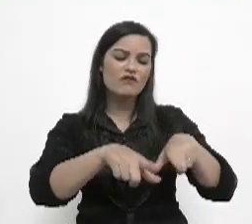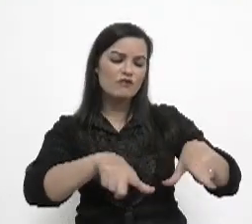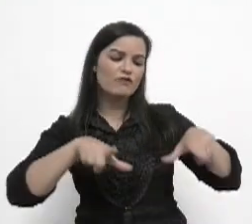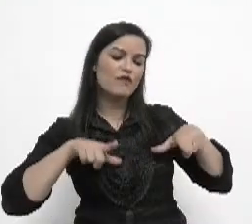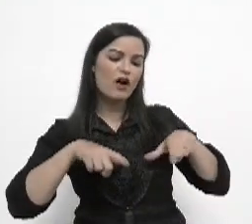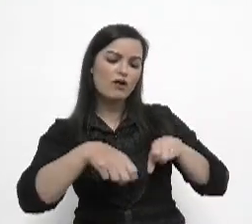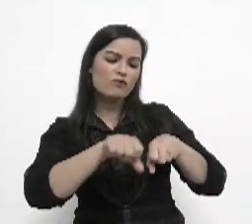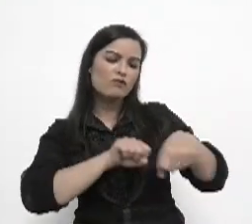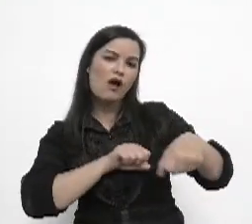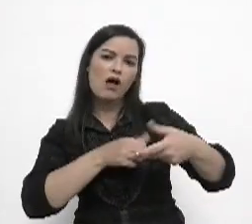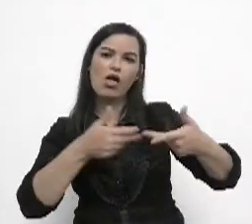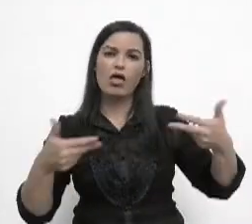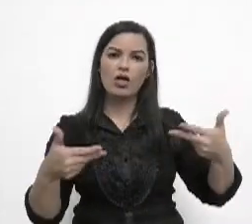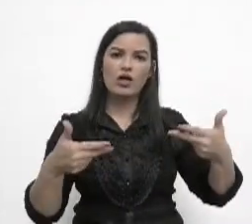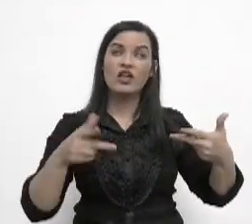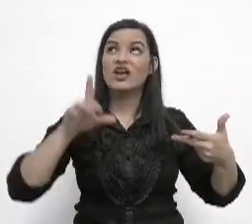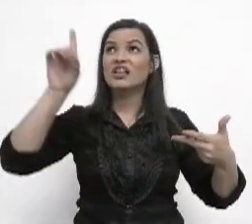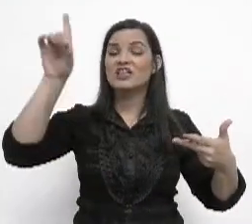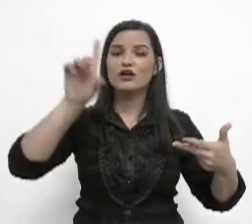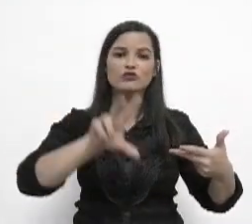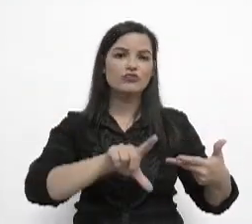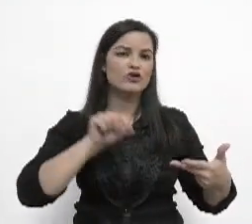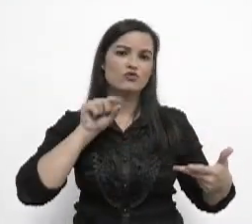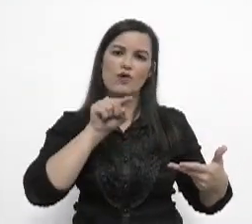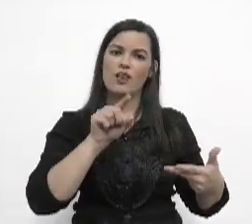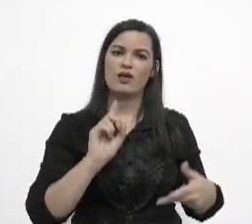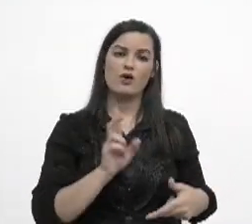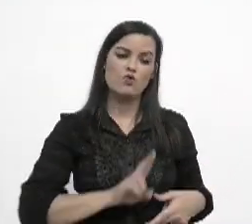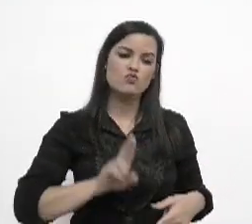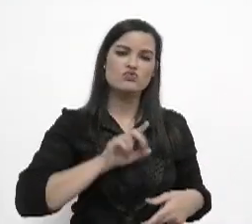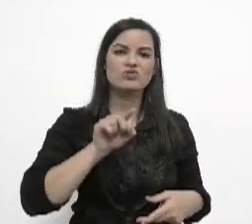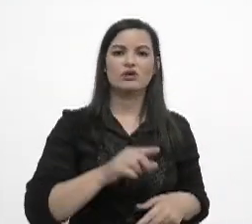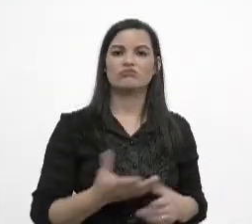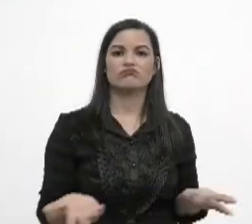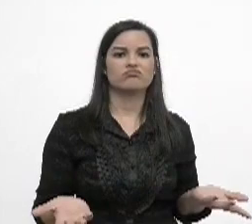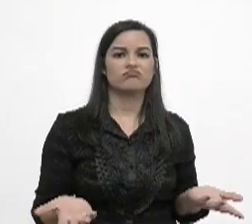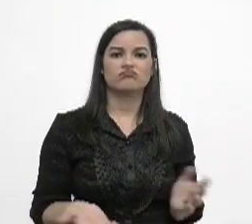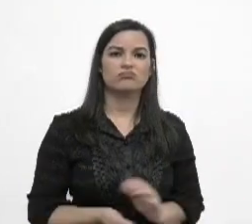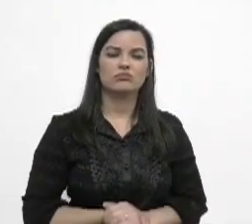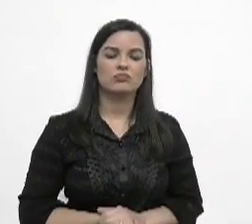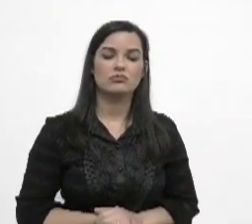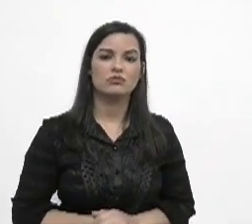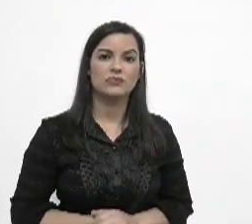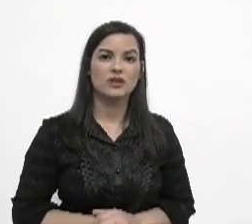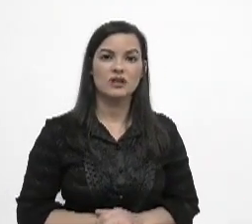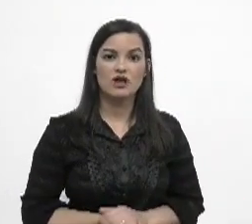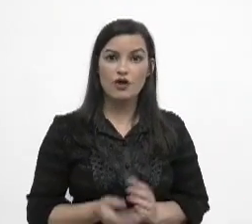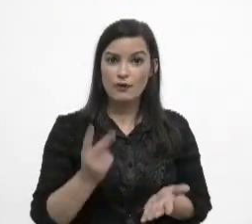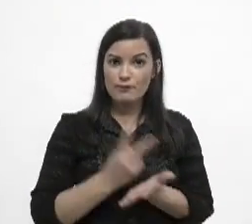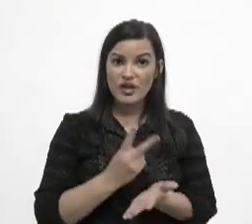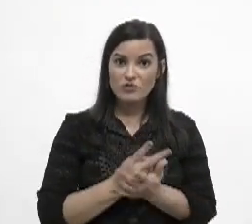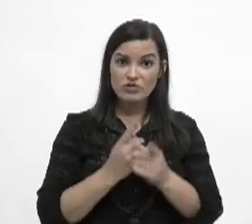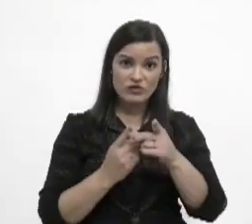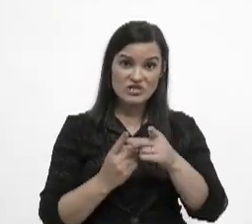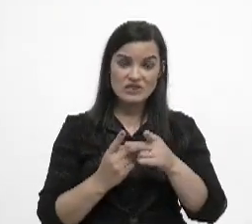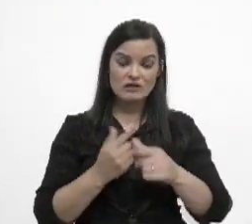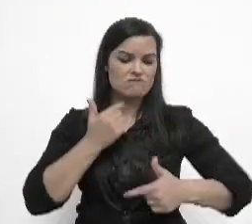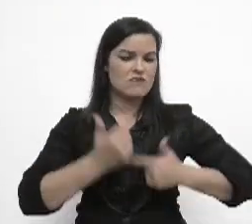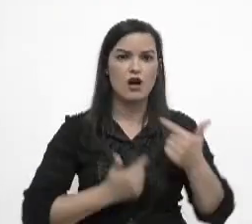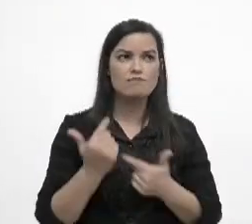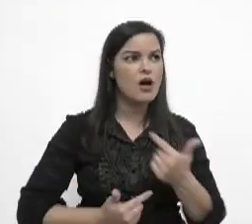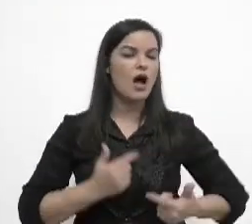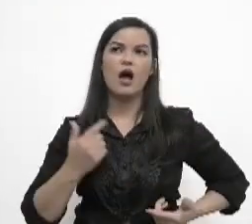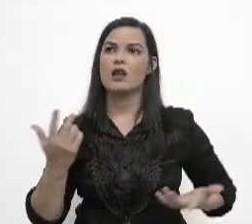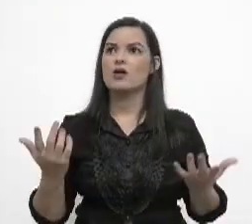não será utilizado por Deus. 여러분이 굉장히 적극적인 그런 사고를 가지고 있어도 하나님께 쓰임 받지 못합니다. Por mais que você seja uma pessoa proativa, você não